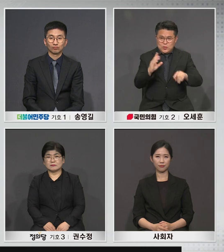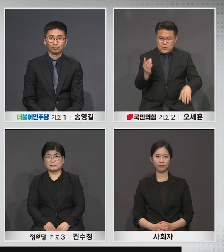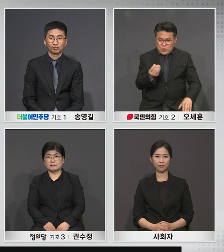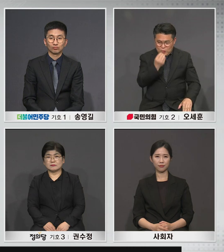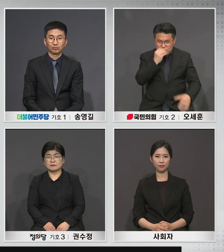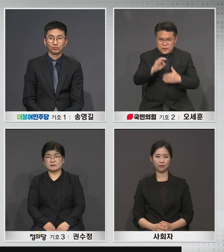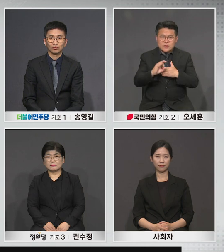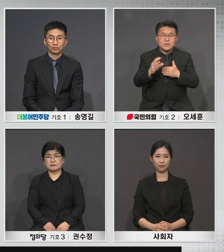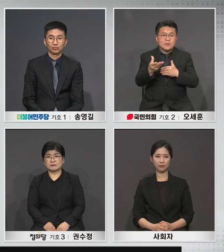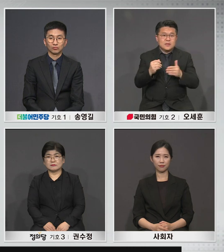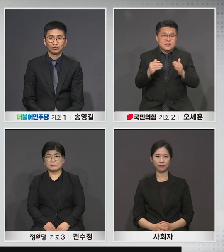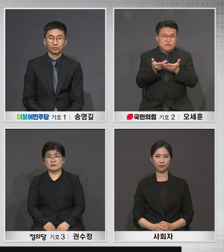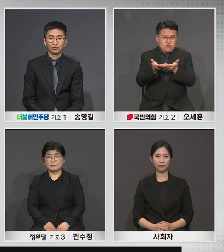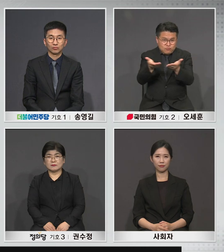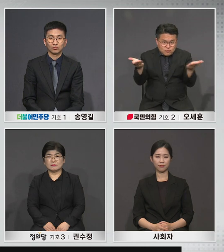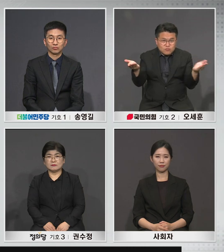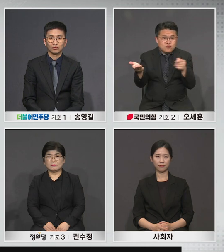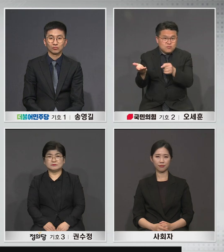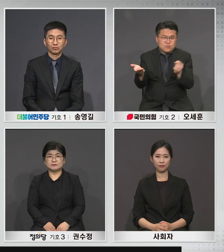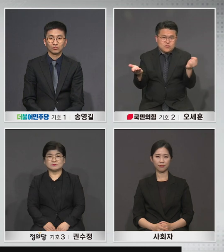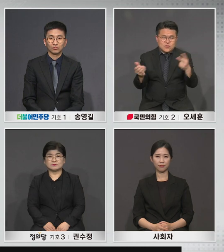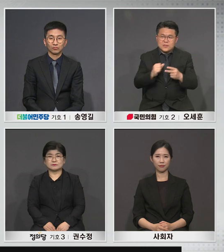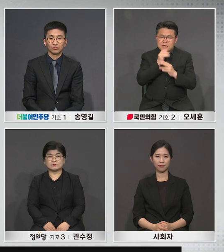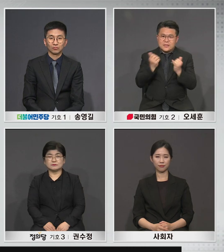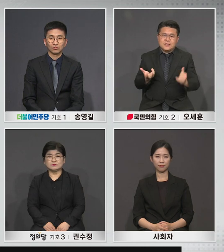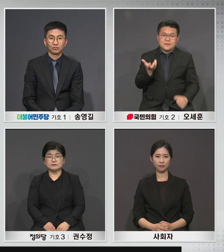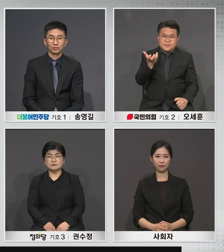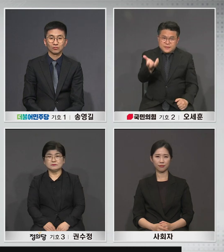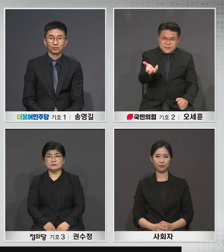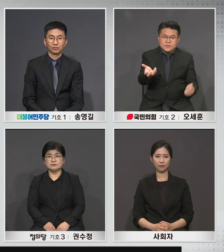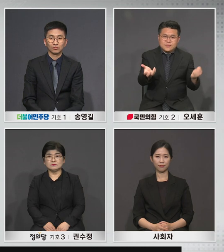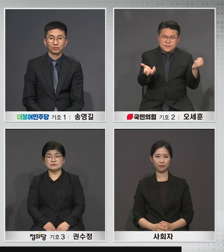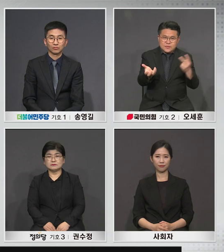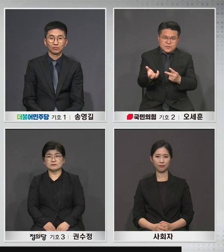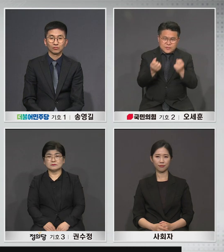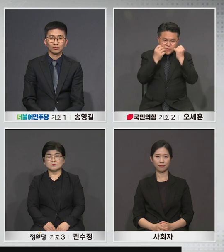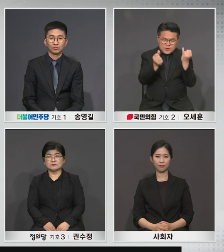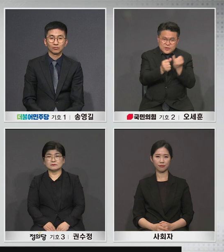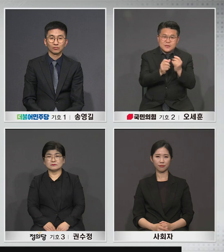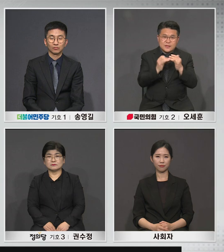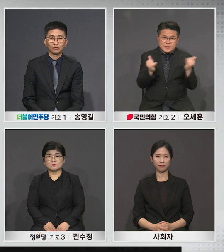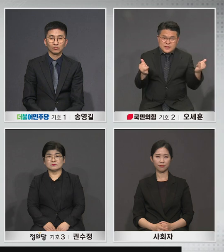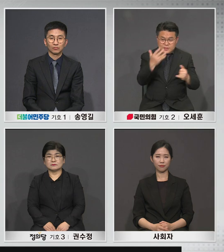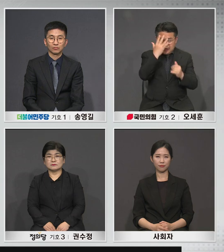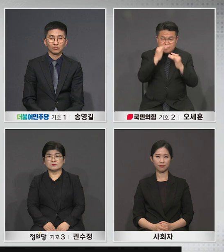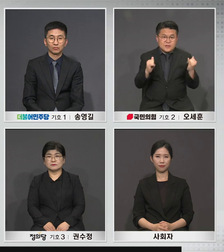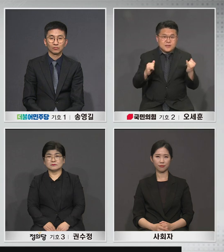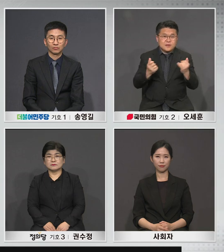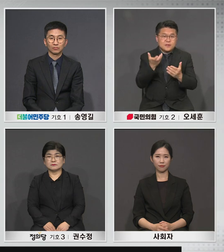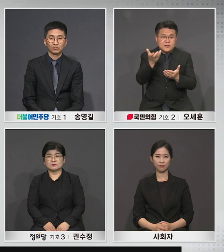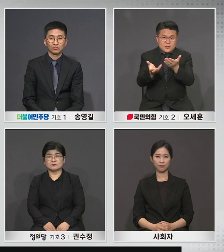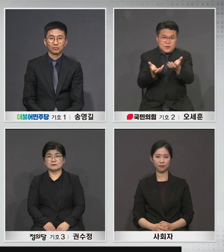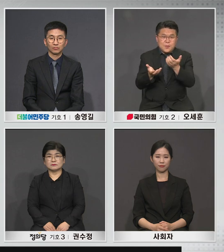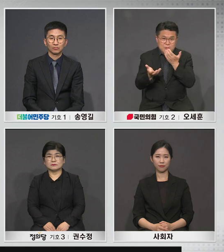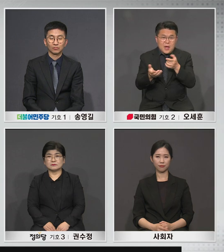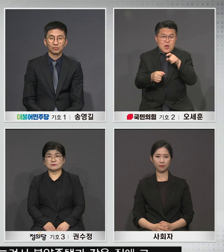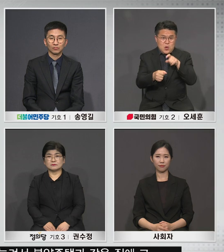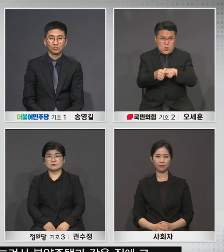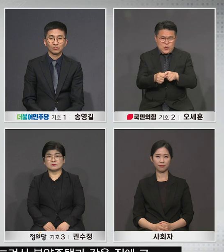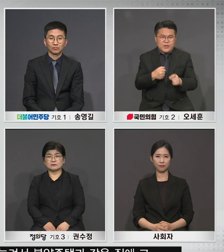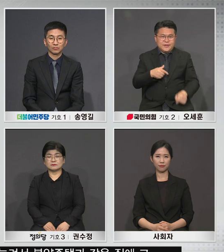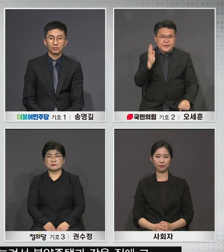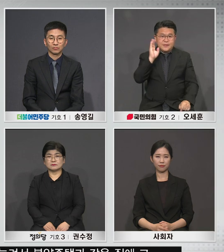공급하기 시작하면서 거기에 극빈층도 들어가지만 신혼부부들이나 청년층도 들어갈 수 있도록 하겠다 하는 취지에서